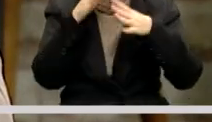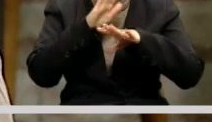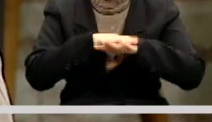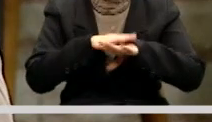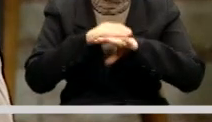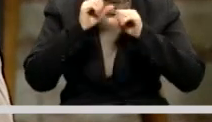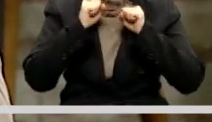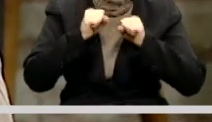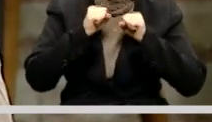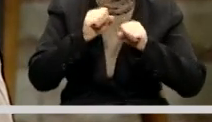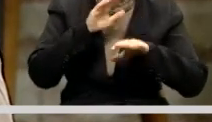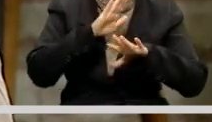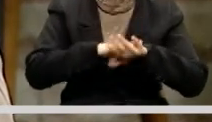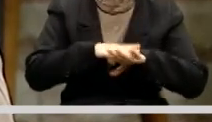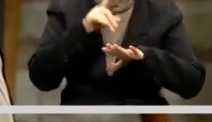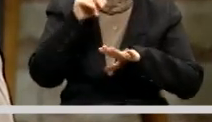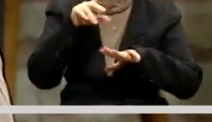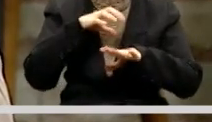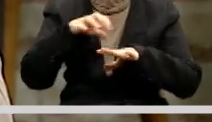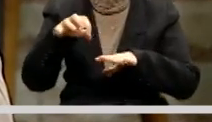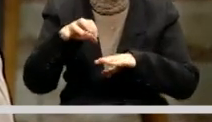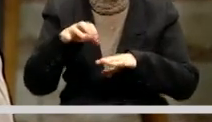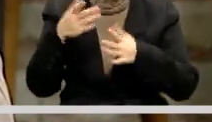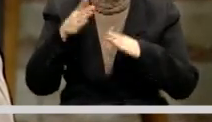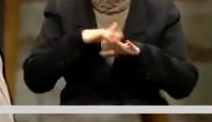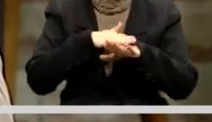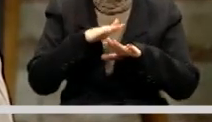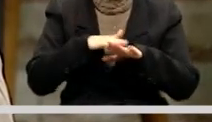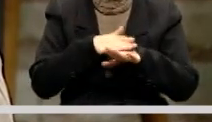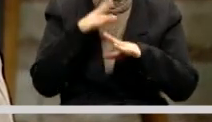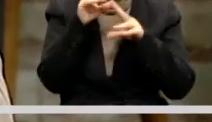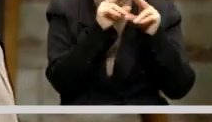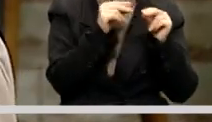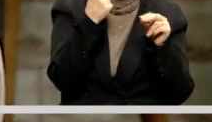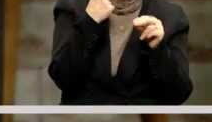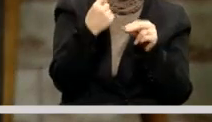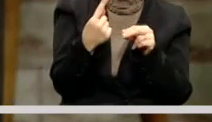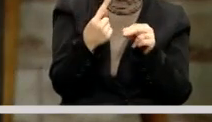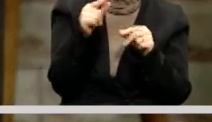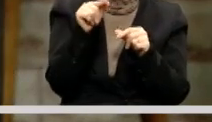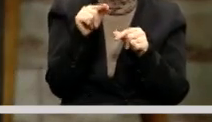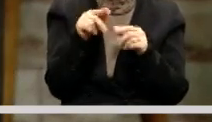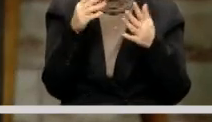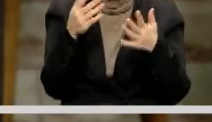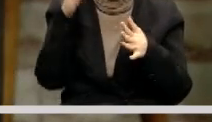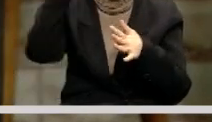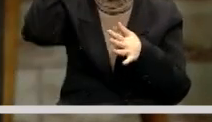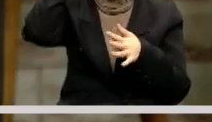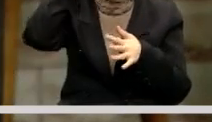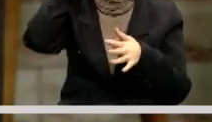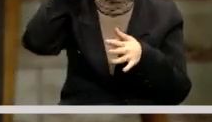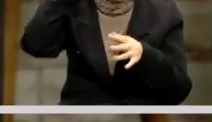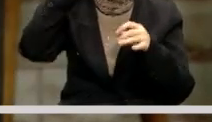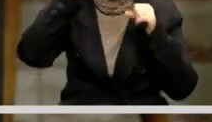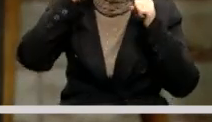yavaş dalga uykusudur. Yavaş dalga uykusunda gerçekten potansiyelize olur ve hafızamız güçlenir. Öğrendiğimiz